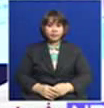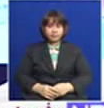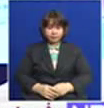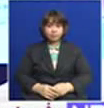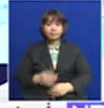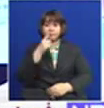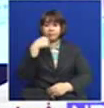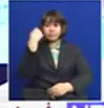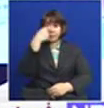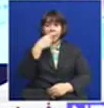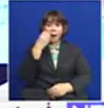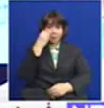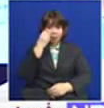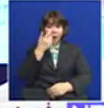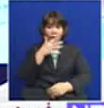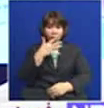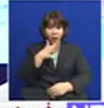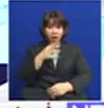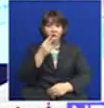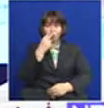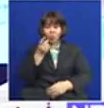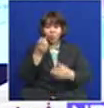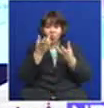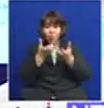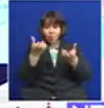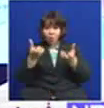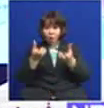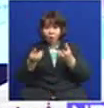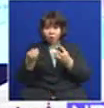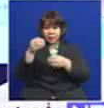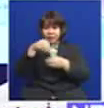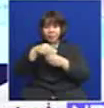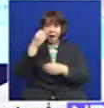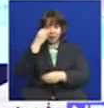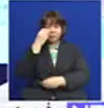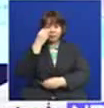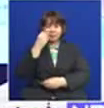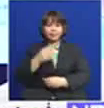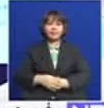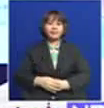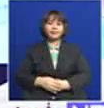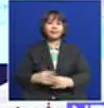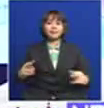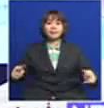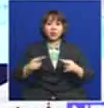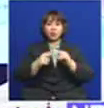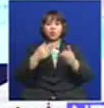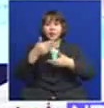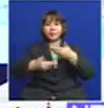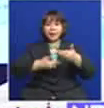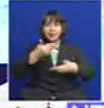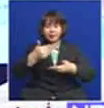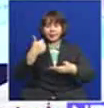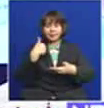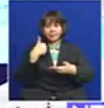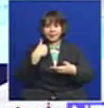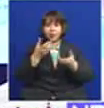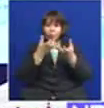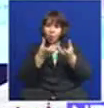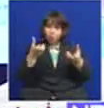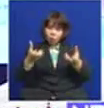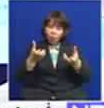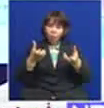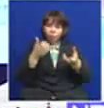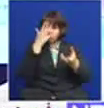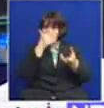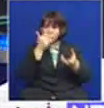เอาละครับใครที่มีบ้านแล้วไปดูของในการแต่งบ้านกันซะหน่อยละกันนะครับข่าวดีนะครับตอนนี้กระทรวงพาณิชย์จัดงานแสดงสินค้าของขวัญและของใช้ในบ้